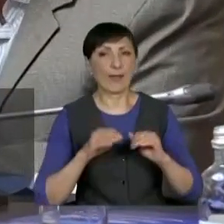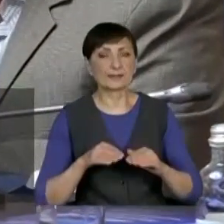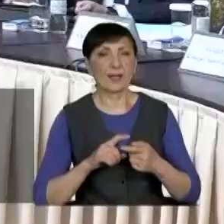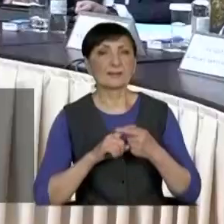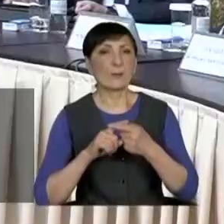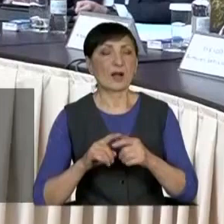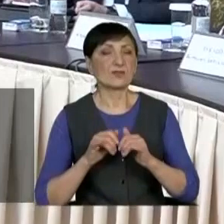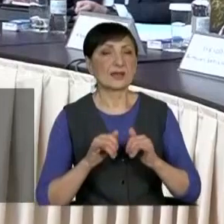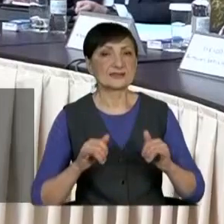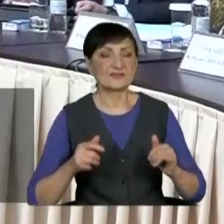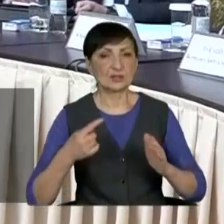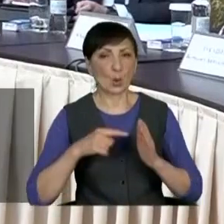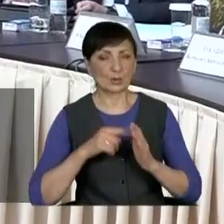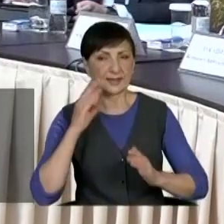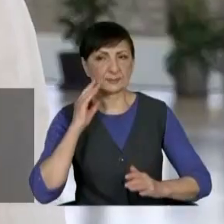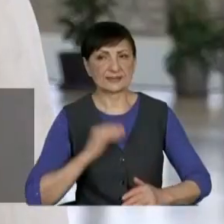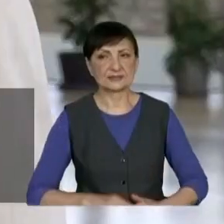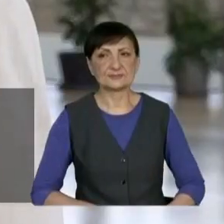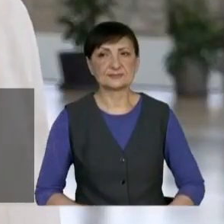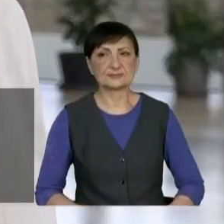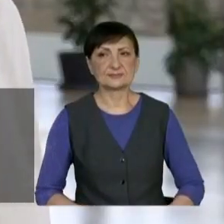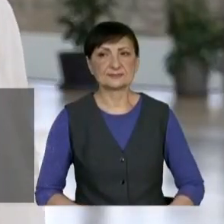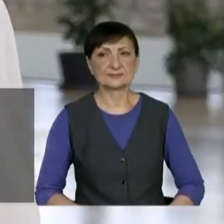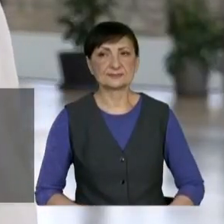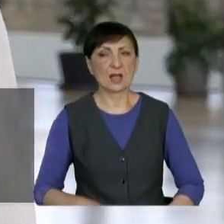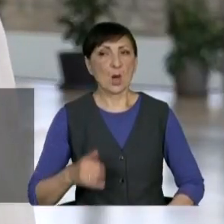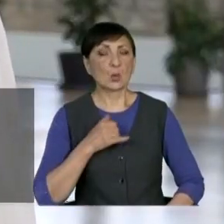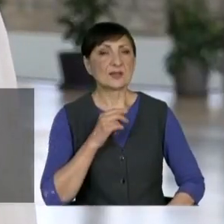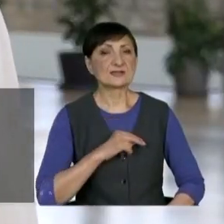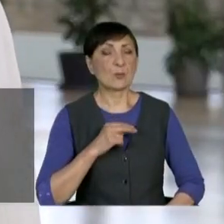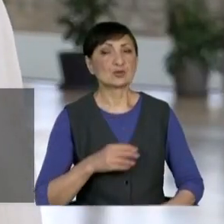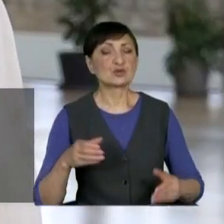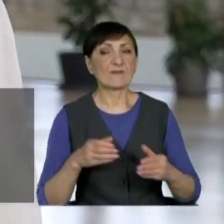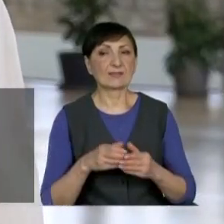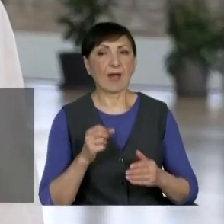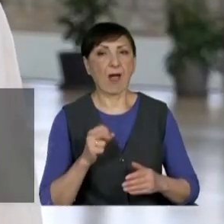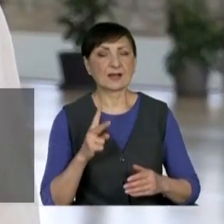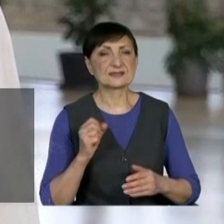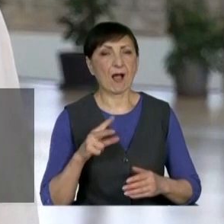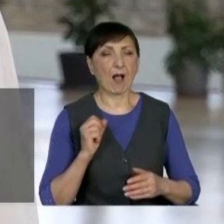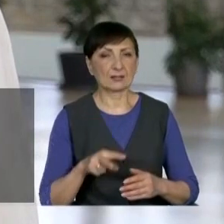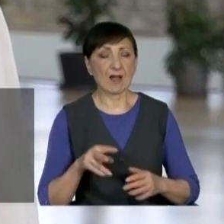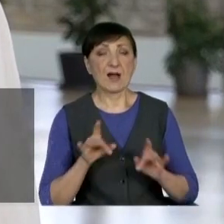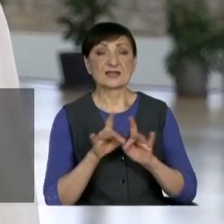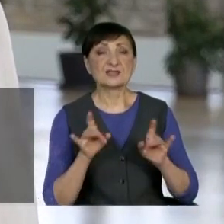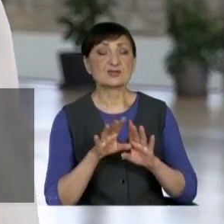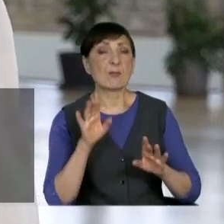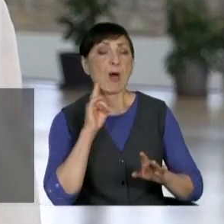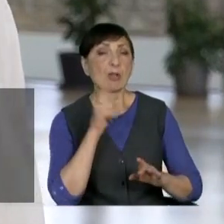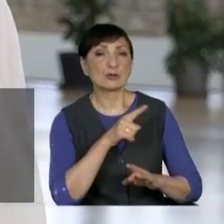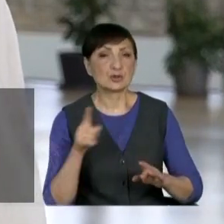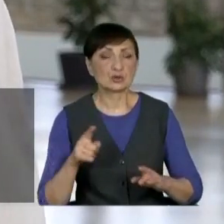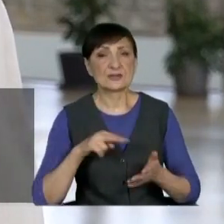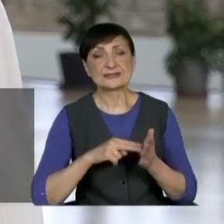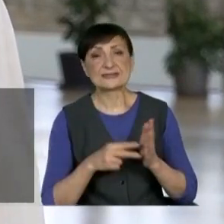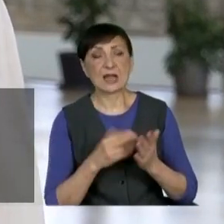направленные на развитие города. У нас работает совет аксакалов, который разъясняет молодежи цели и